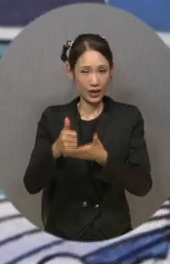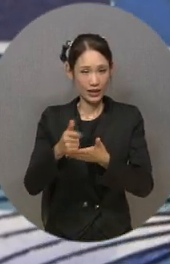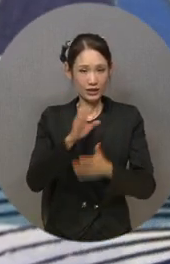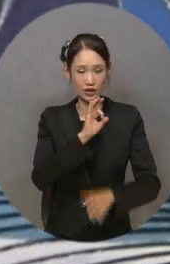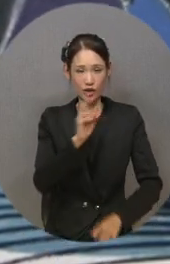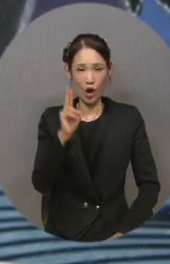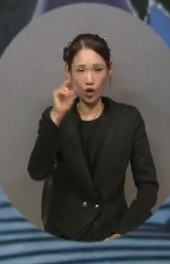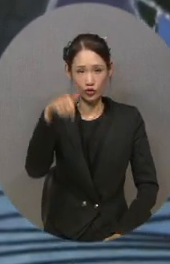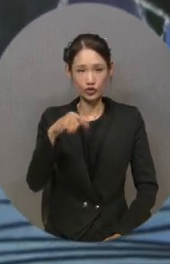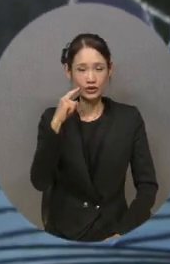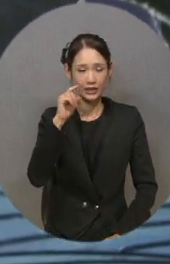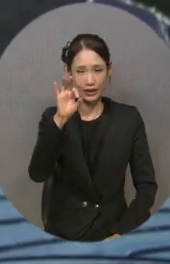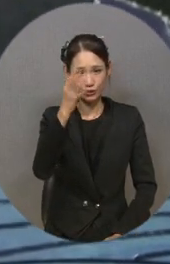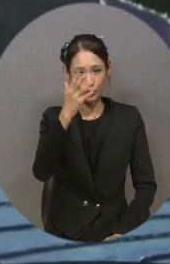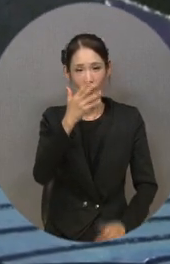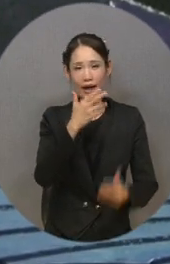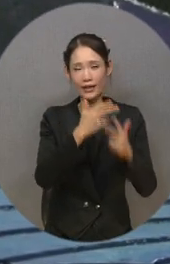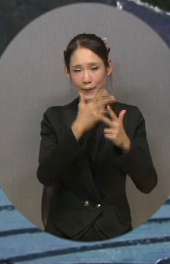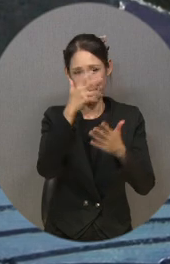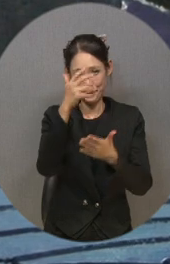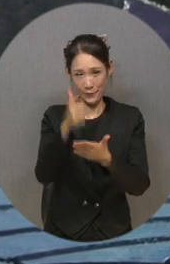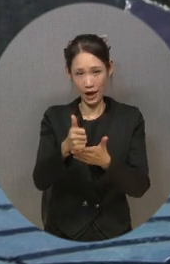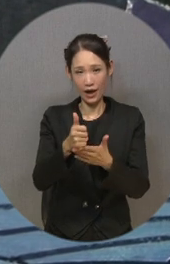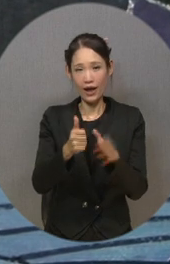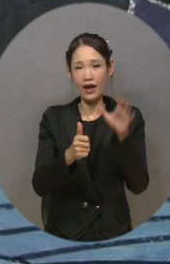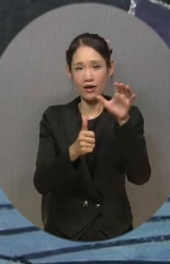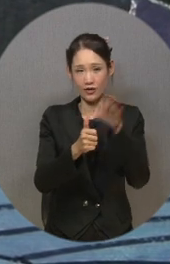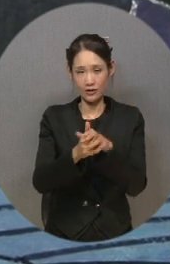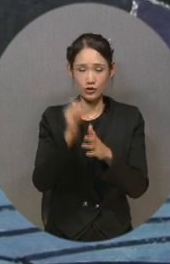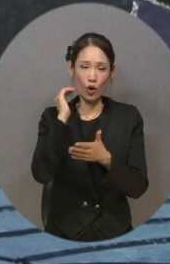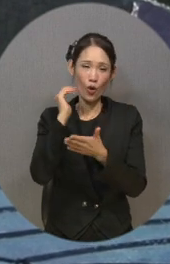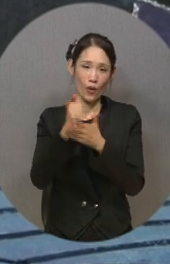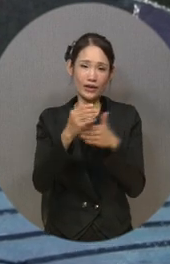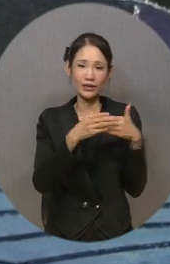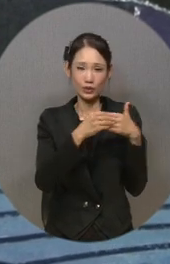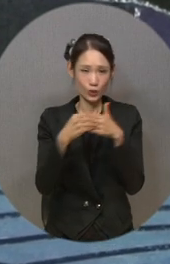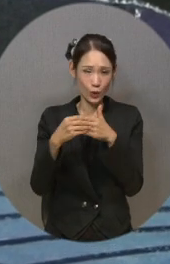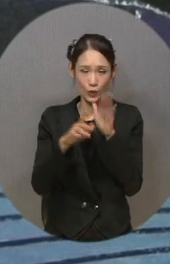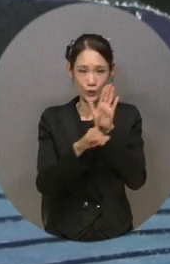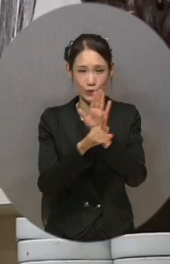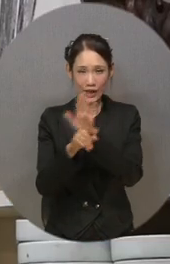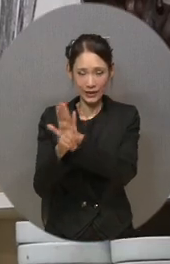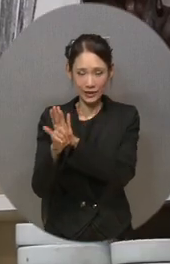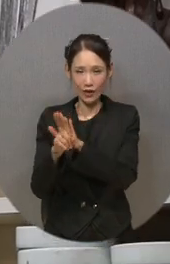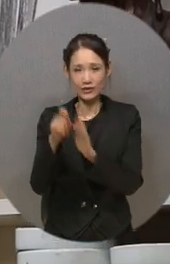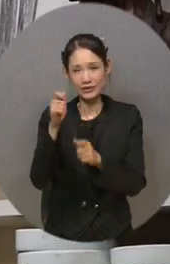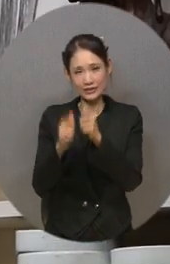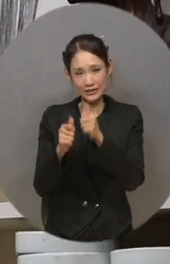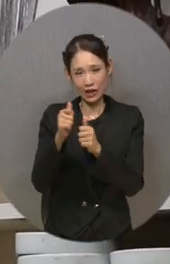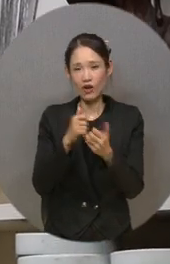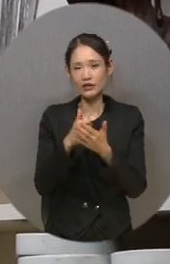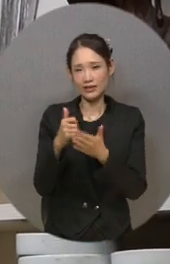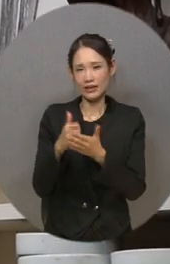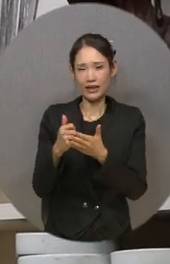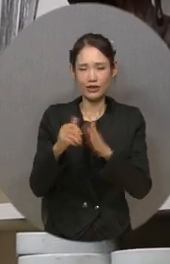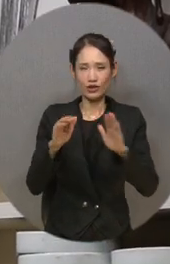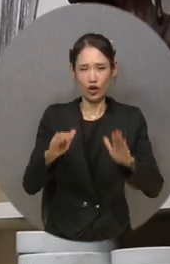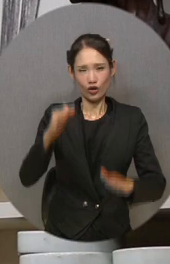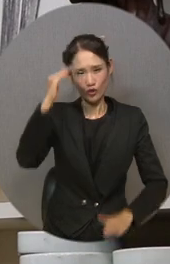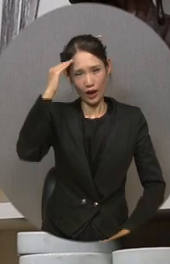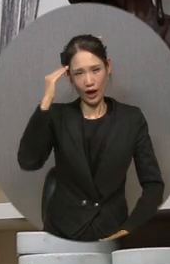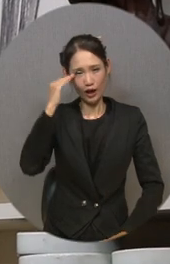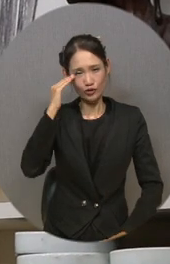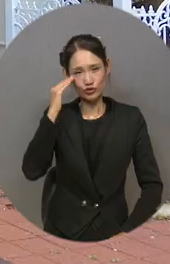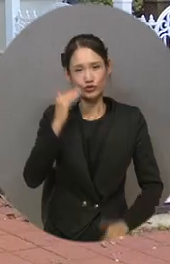여수예총 지회장을 역임 국내 최초 청와대 초대장 및 시연 작가로 활동하고 현재는 한국화 지능의